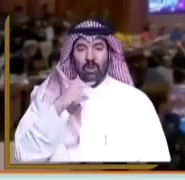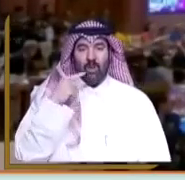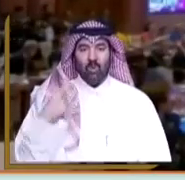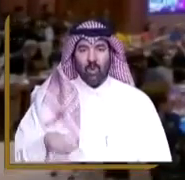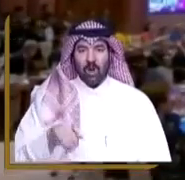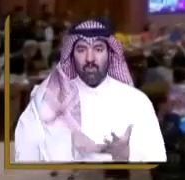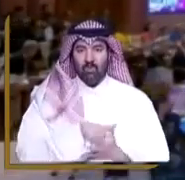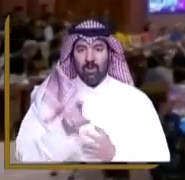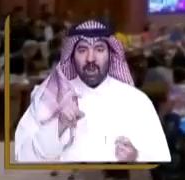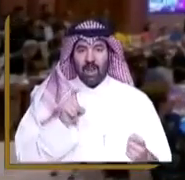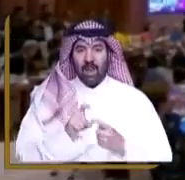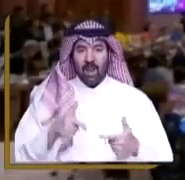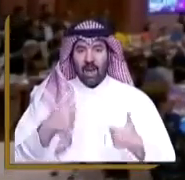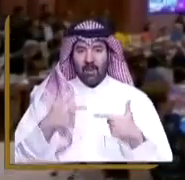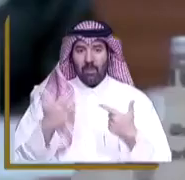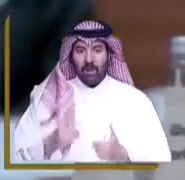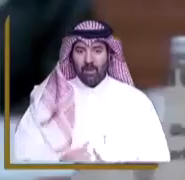الدامية.